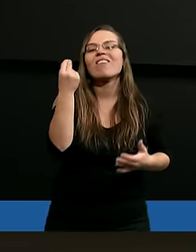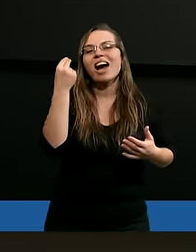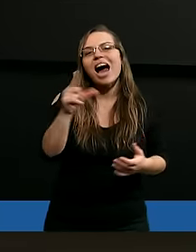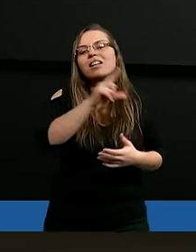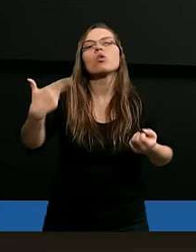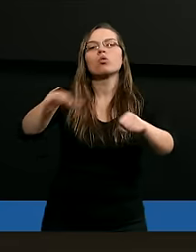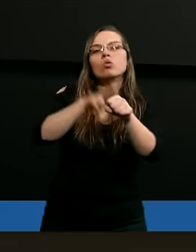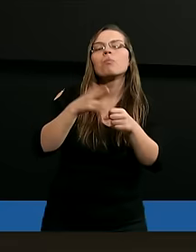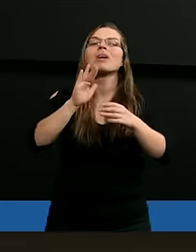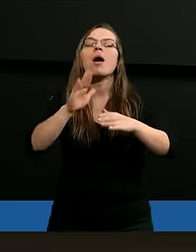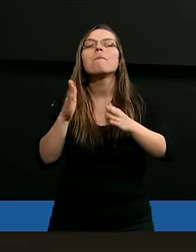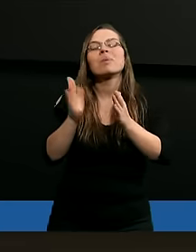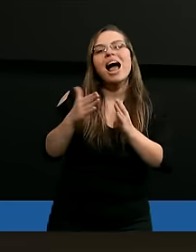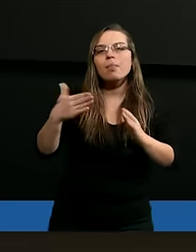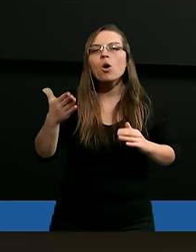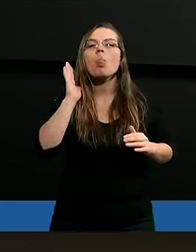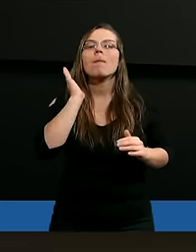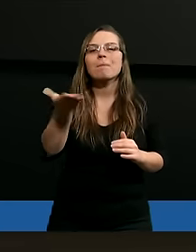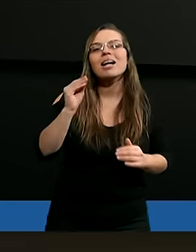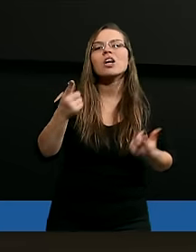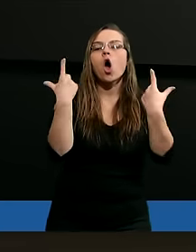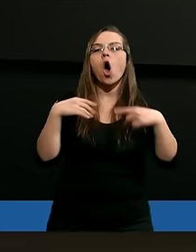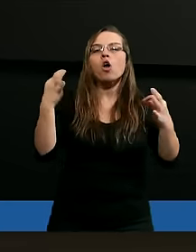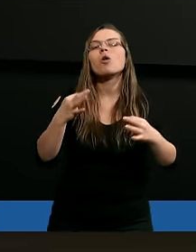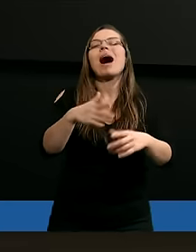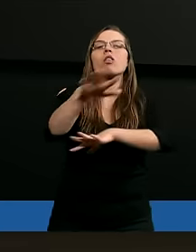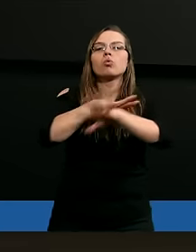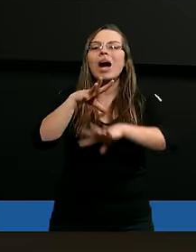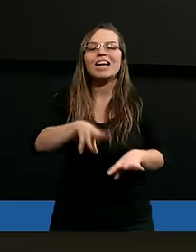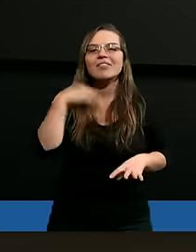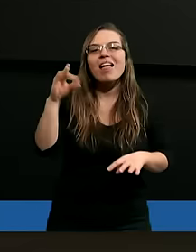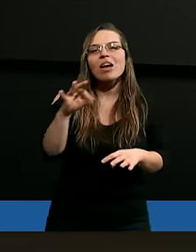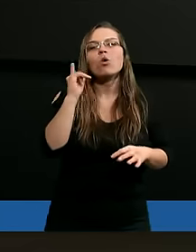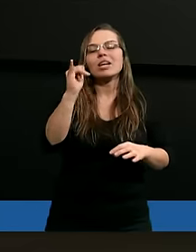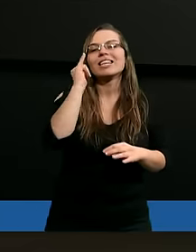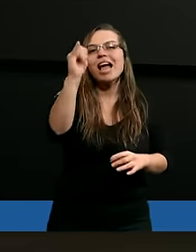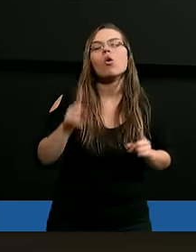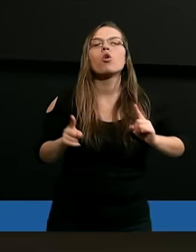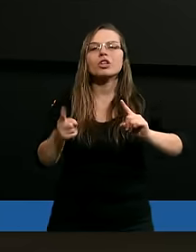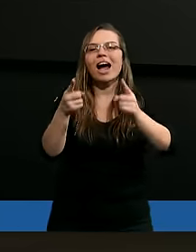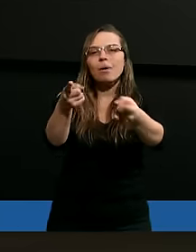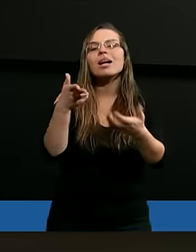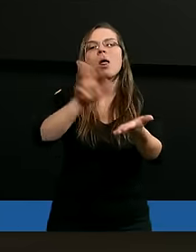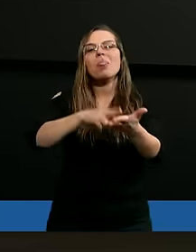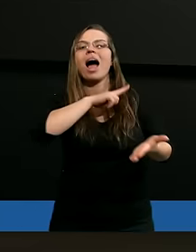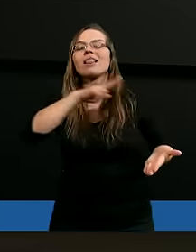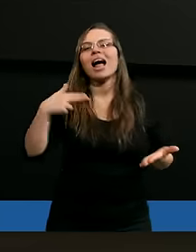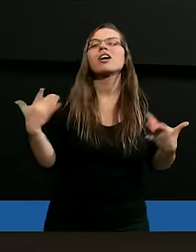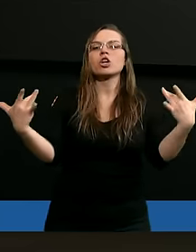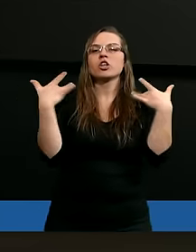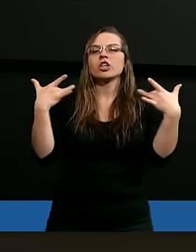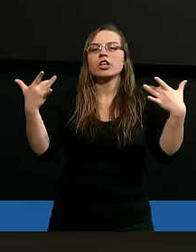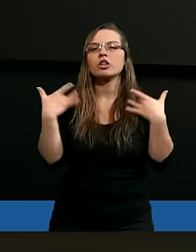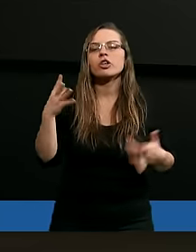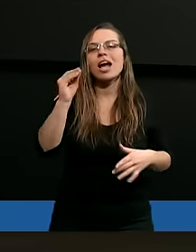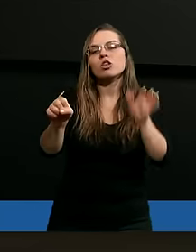kwartał, którego przedmiotem będzie osoba Ducha Świętego i Jego działania na nasze